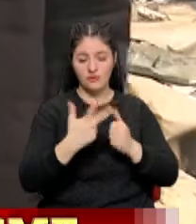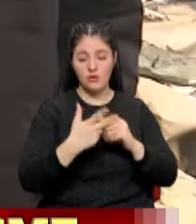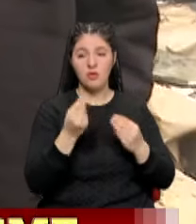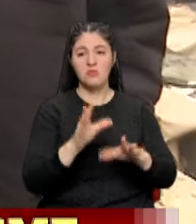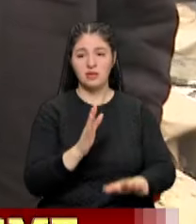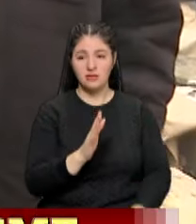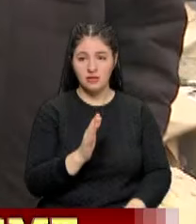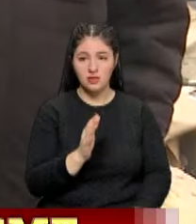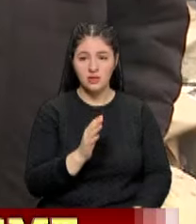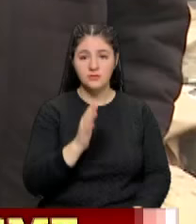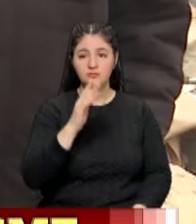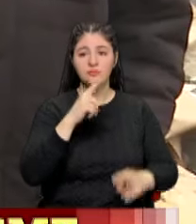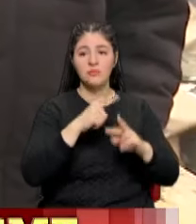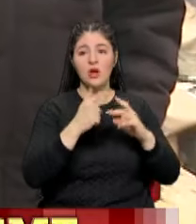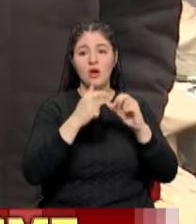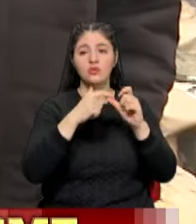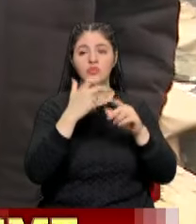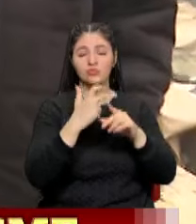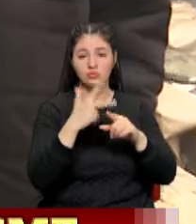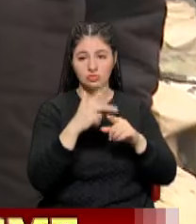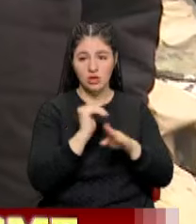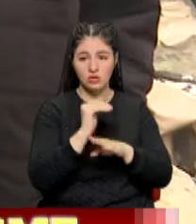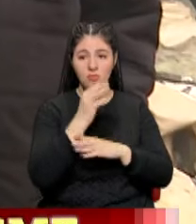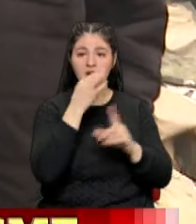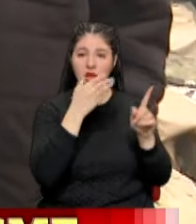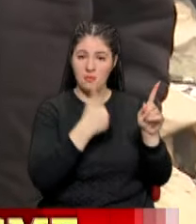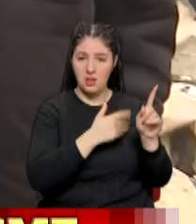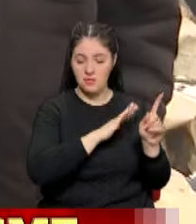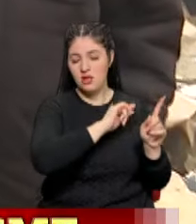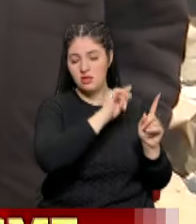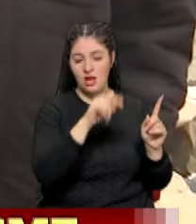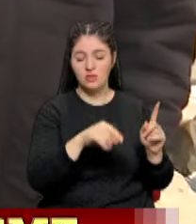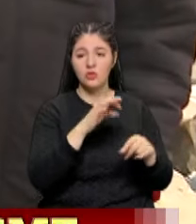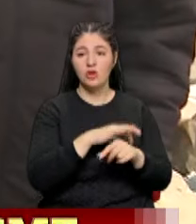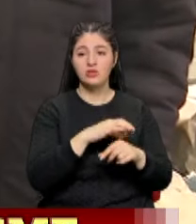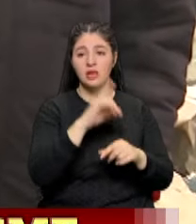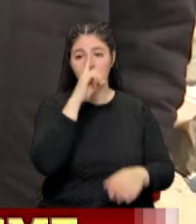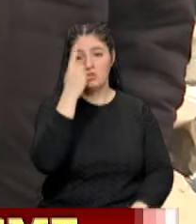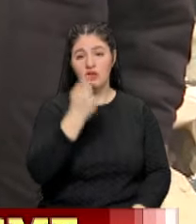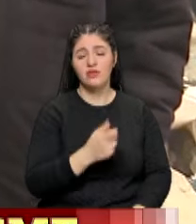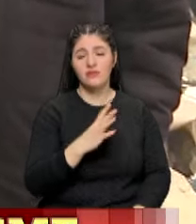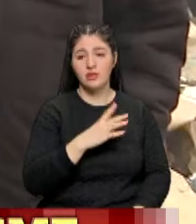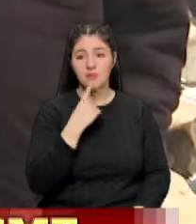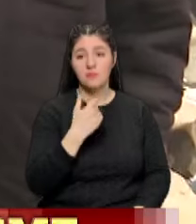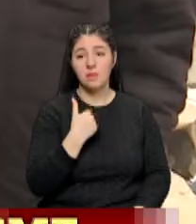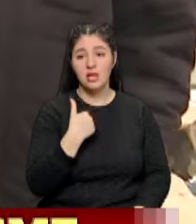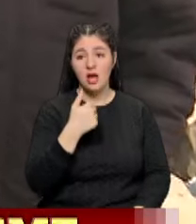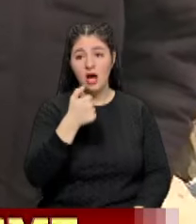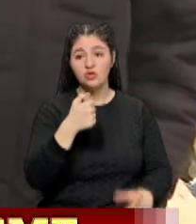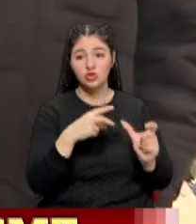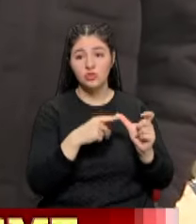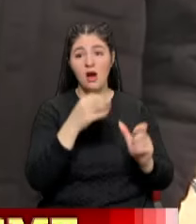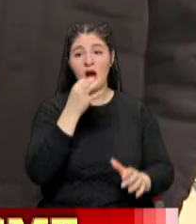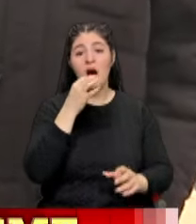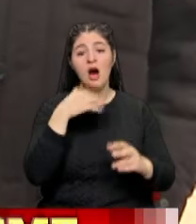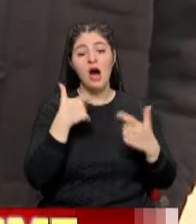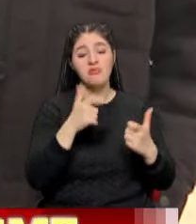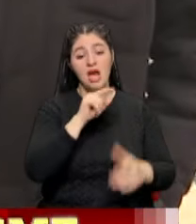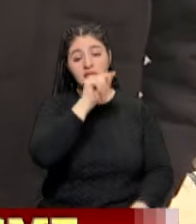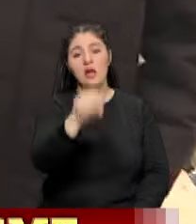olmadı. Arsuz'da kalıyorum, Ankara'da oldum. Doktoruma tek şartım vardı, dedim beni 6 Şubat'ta